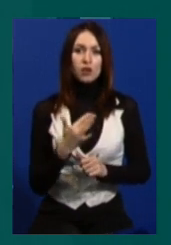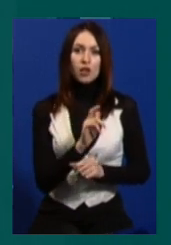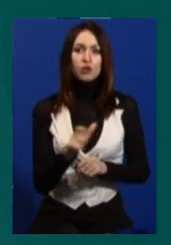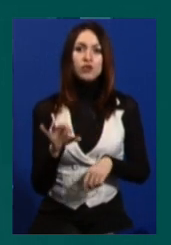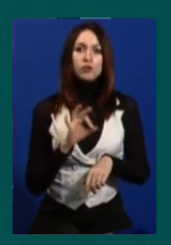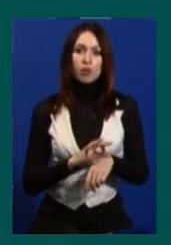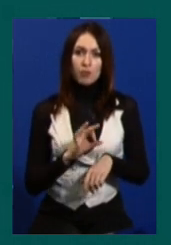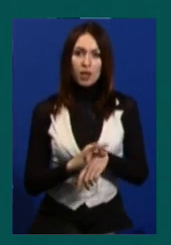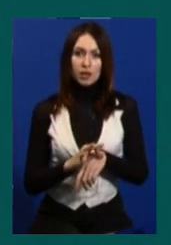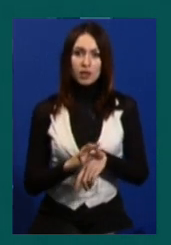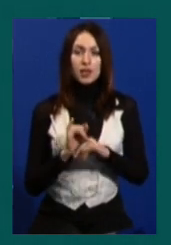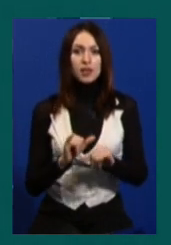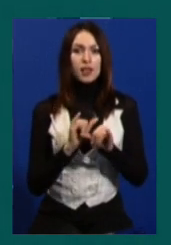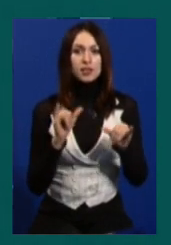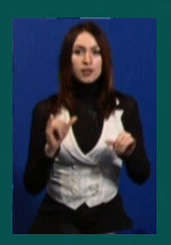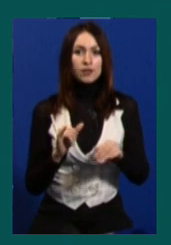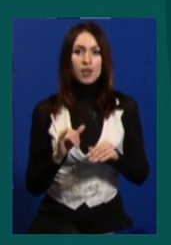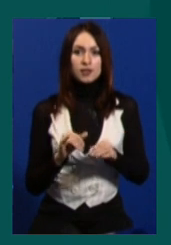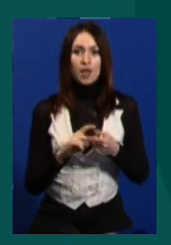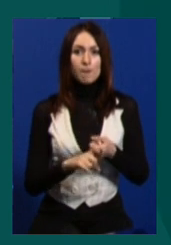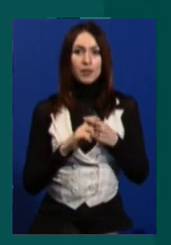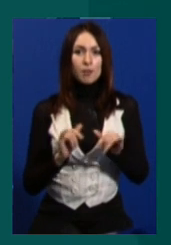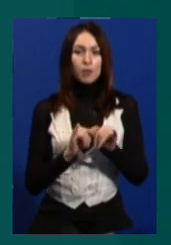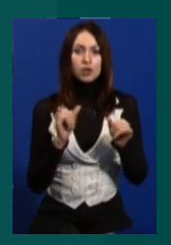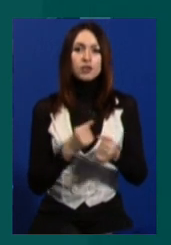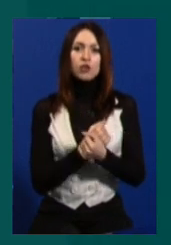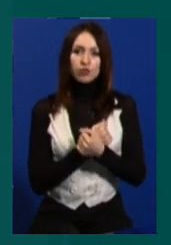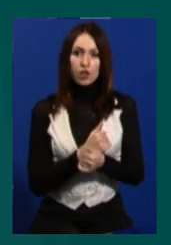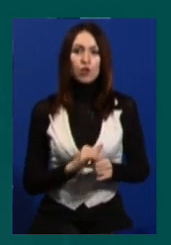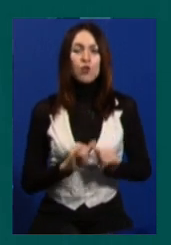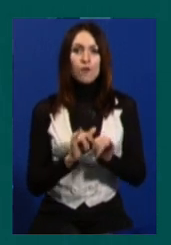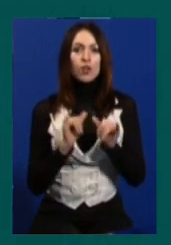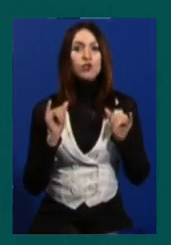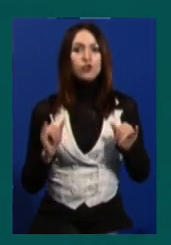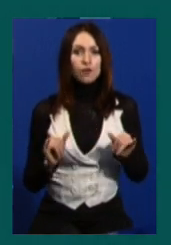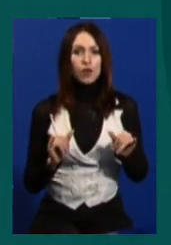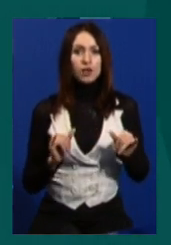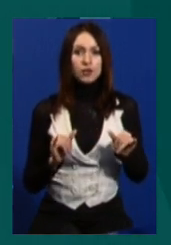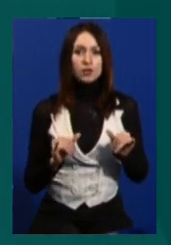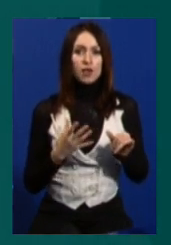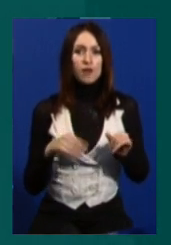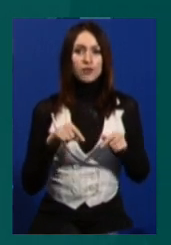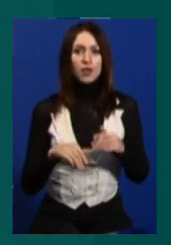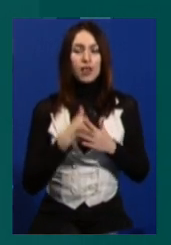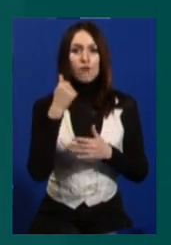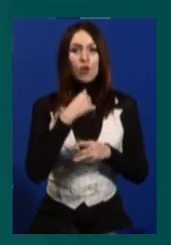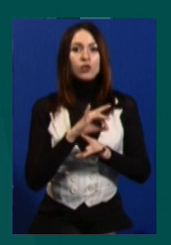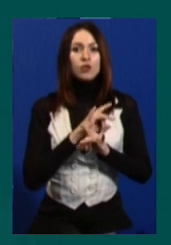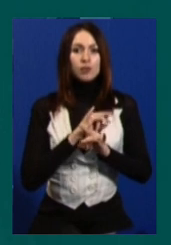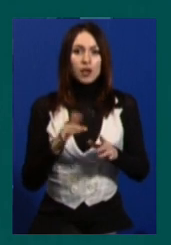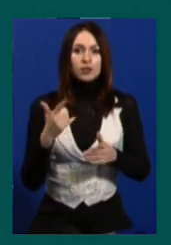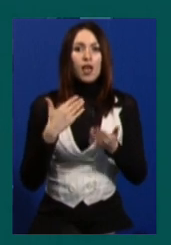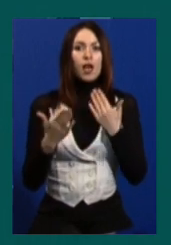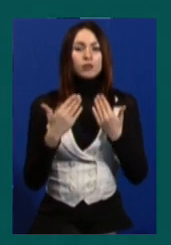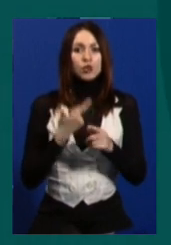і інтенсивність епідемічного процесу, на жаль, зростає. Всі ці новорічні свята, де